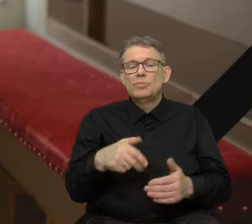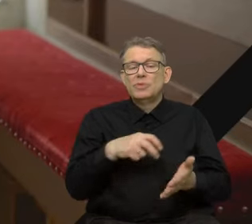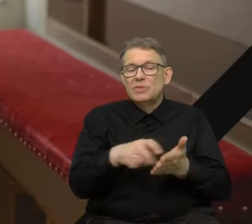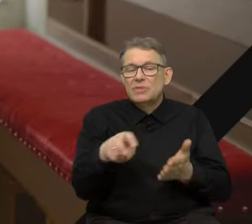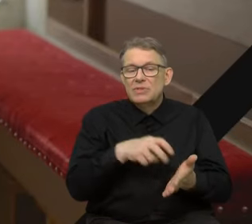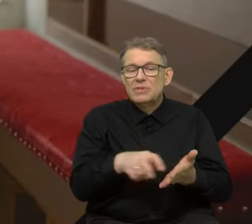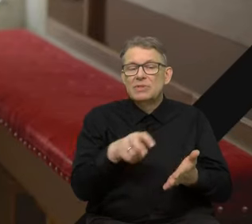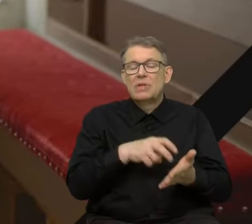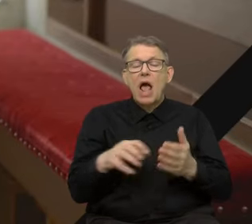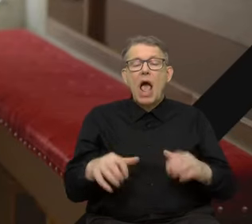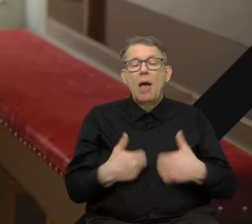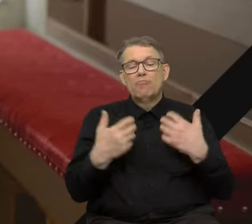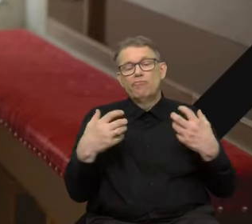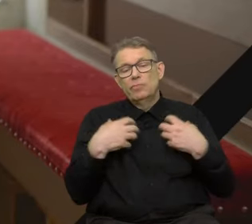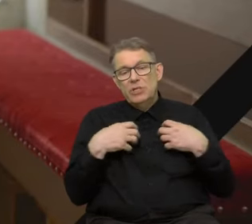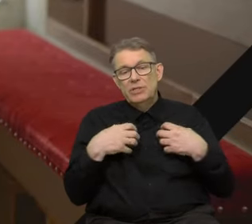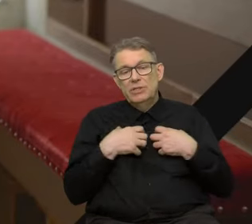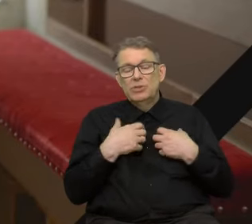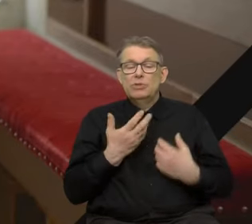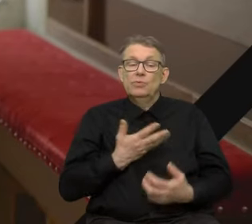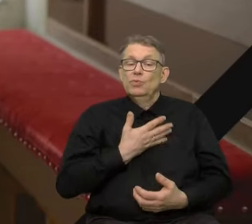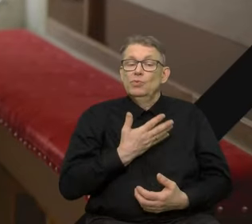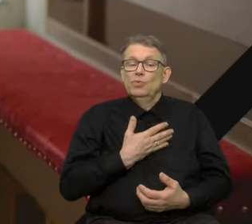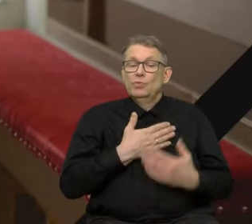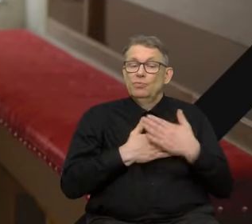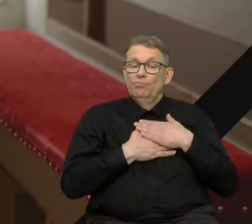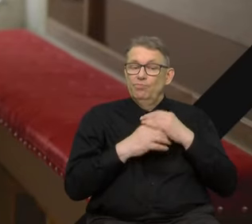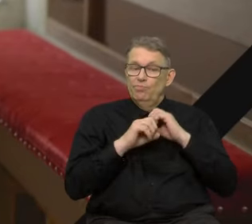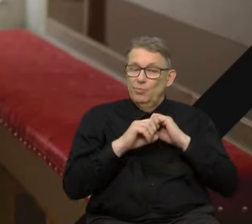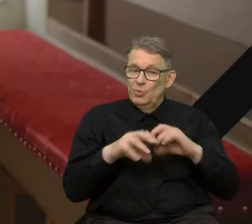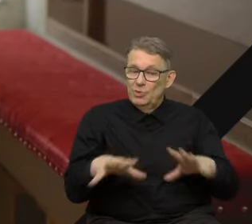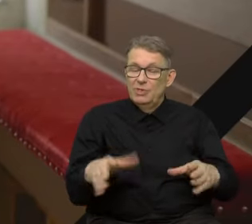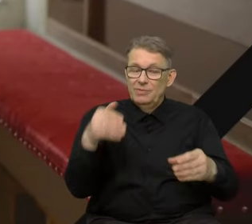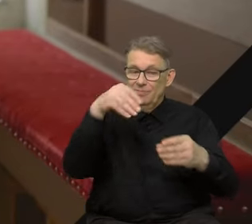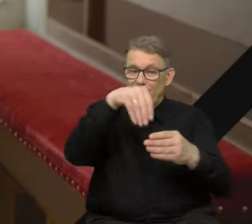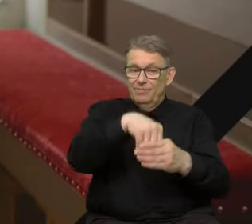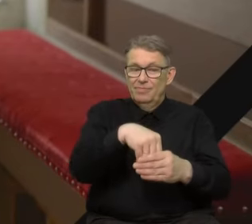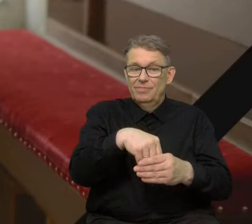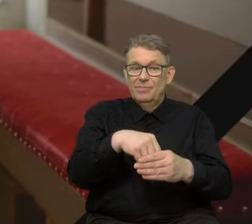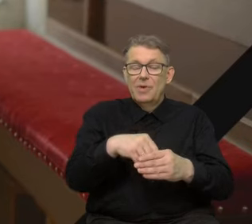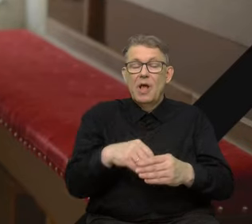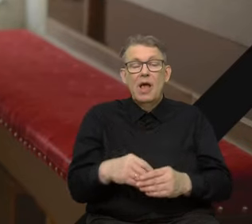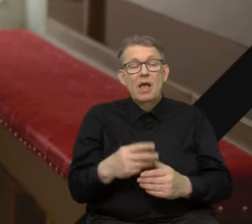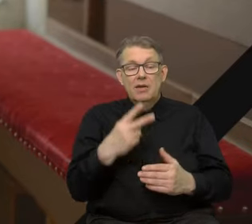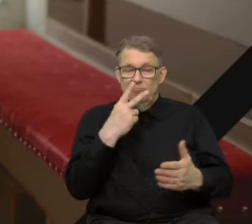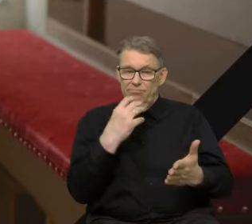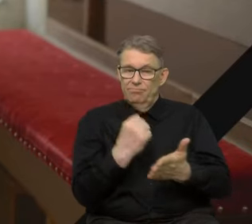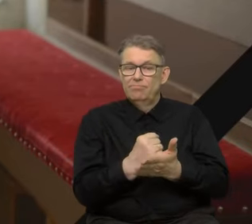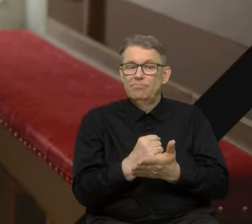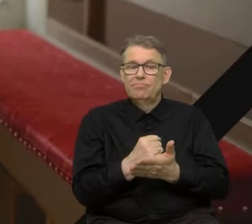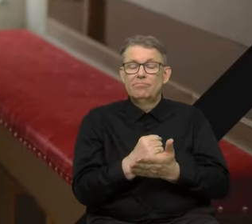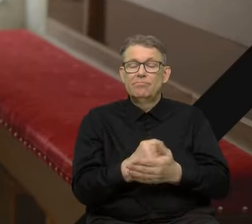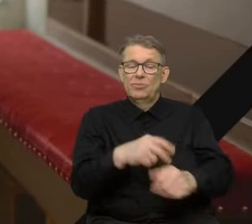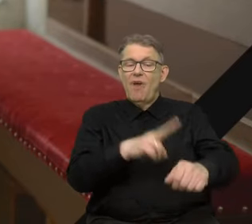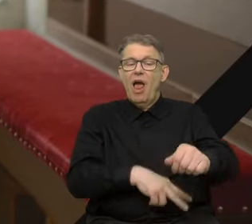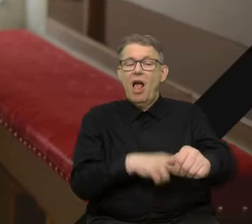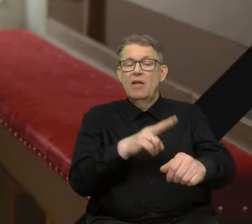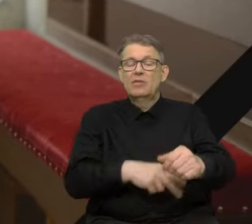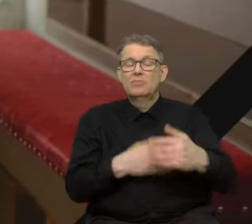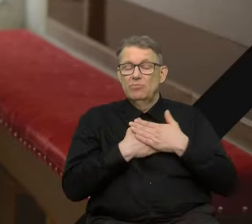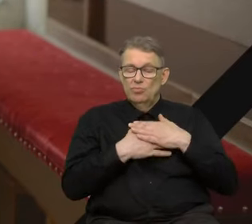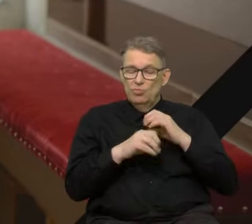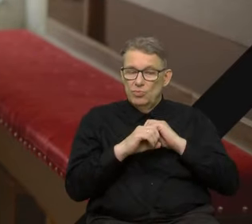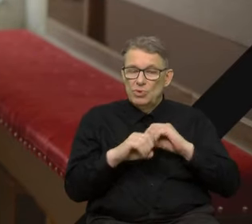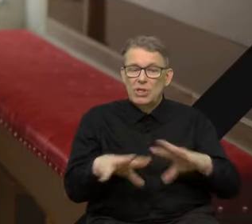żeby żyć w tej atmosferze miłosierdzia, żeby świadczyć miłosierdzie, być świadkami